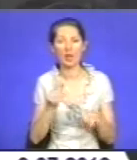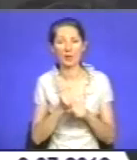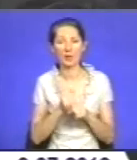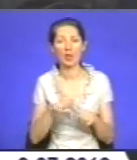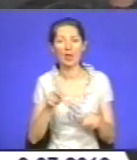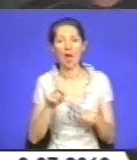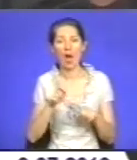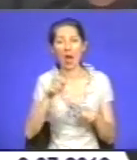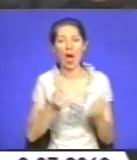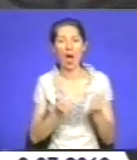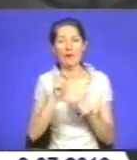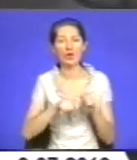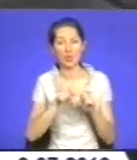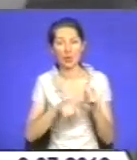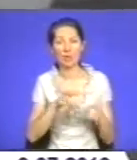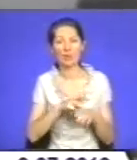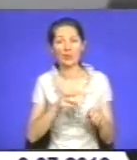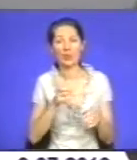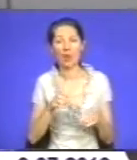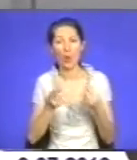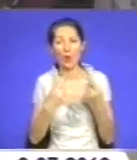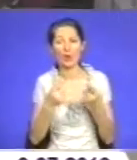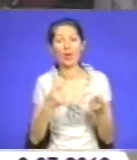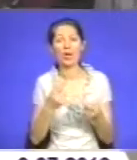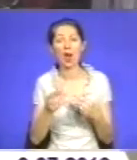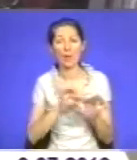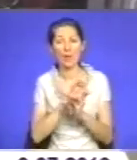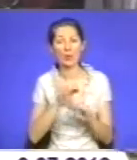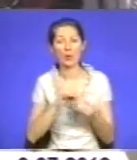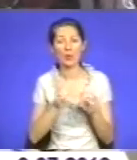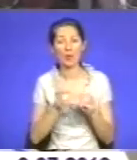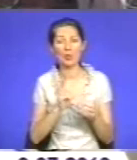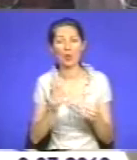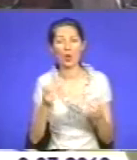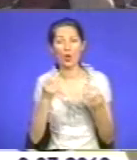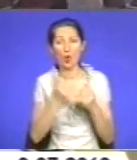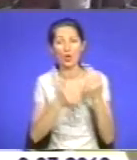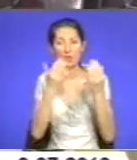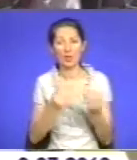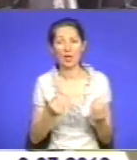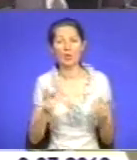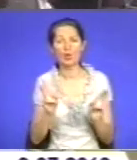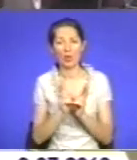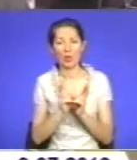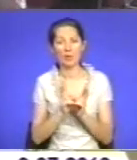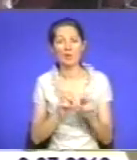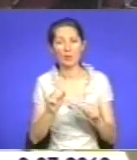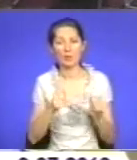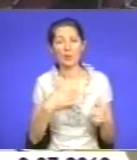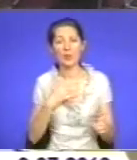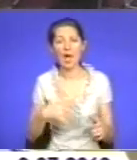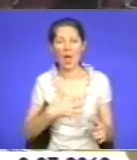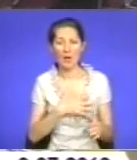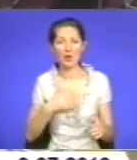проблеми, з якими щодня стикаються прихильники двохколісного транспорту. Саме більше мене хвилює дійсно безпека велосипедистів на